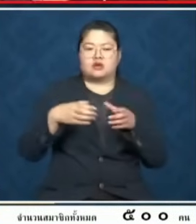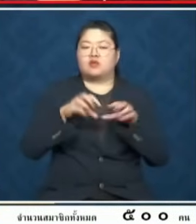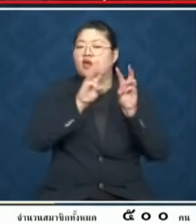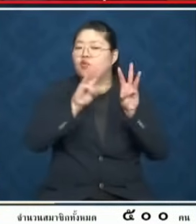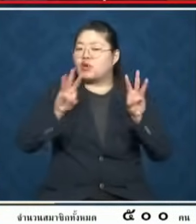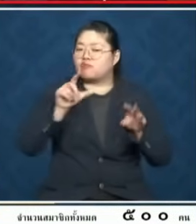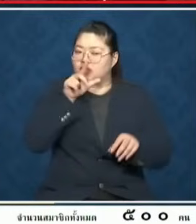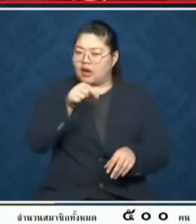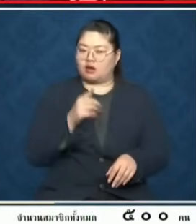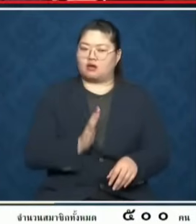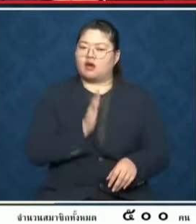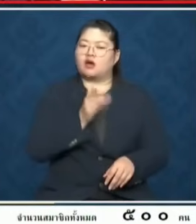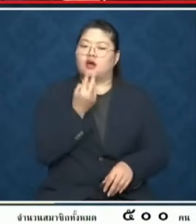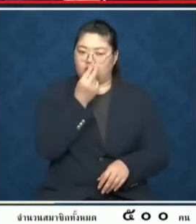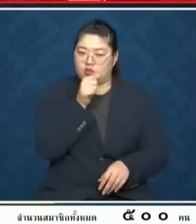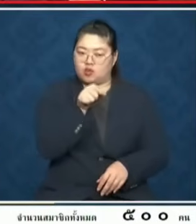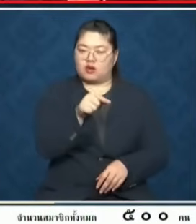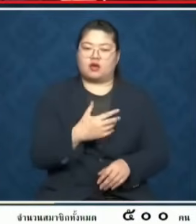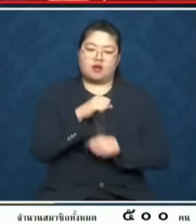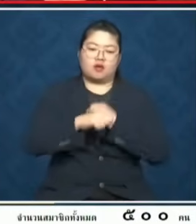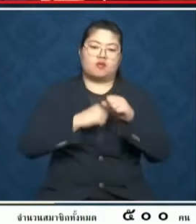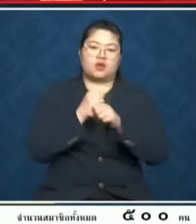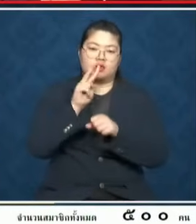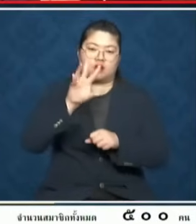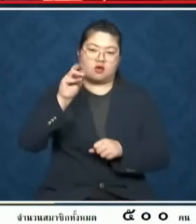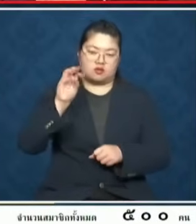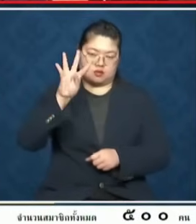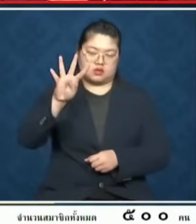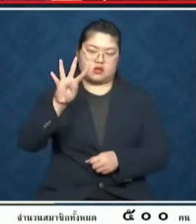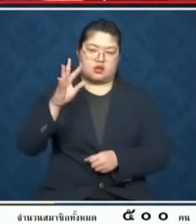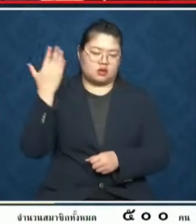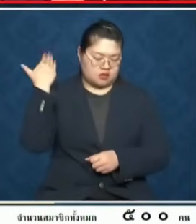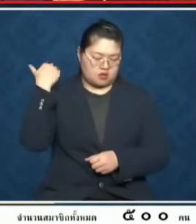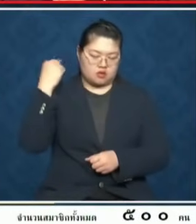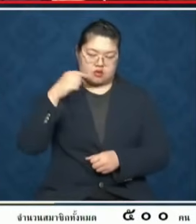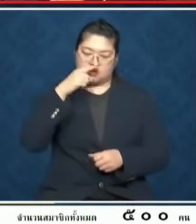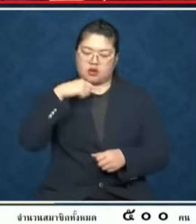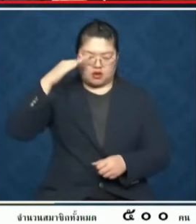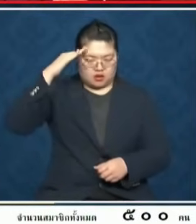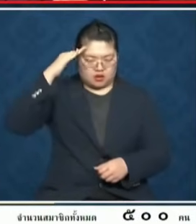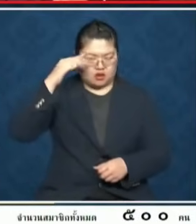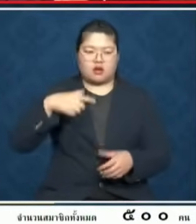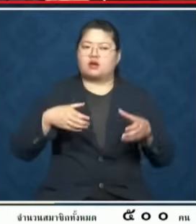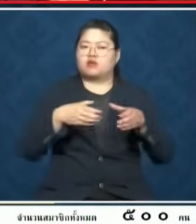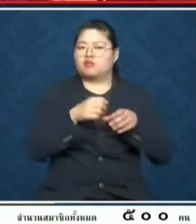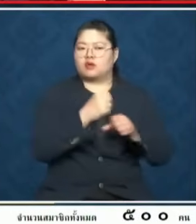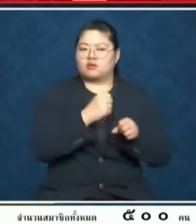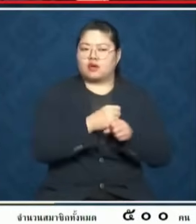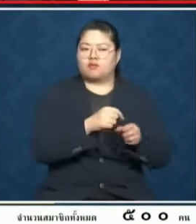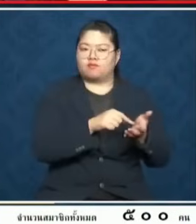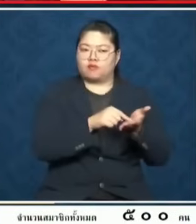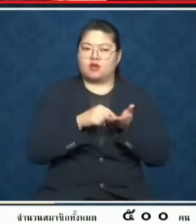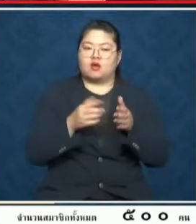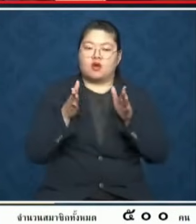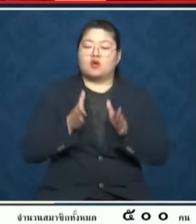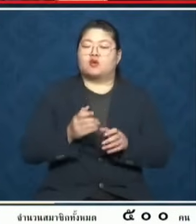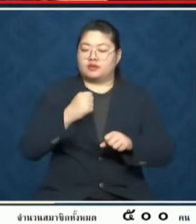ด้วยนะคะยิ่งต้องตกใจค่ะเพราะเมื่อปี 64ที่ผ่านมากองทัพไทยเองเปิดเผยตัวเลขอย่างเป็นทางการว่ามีนาย